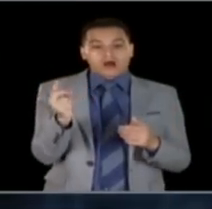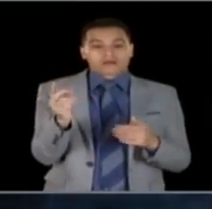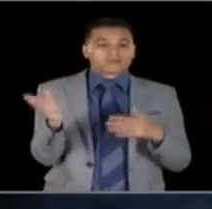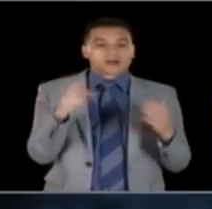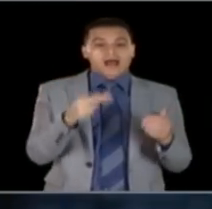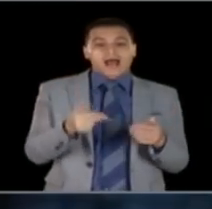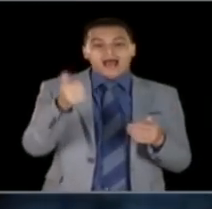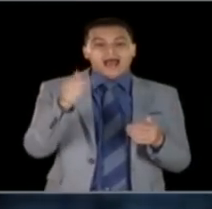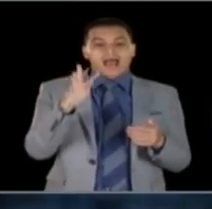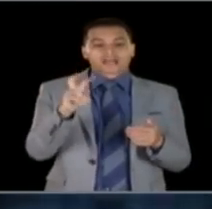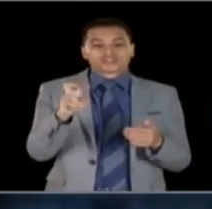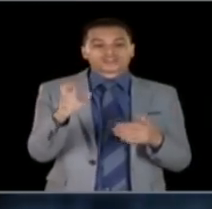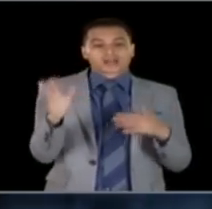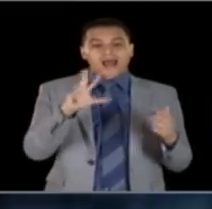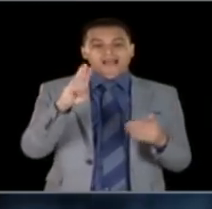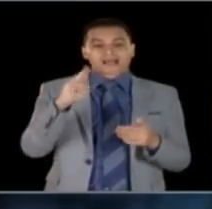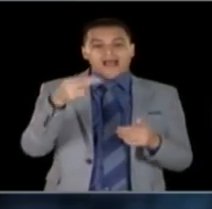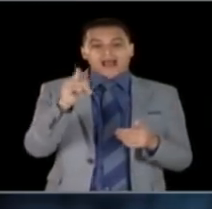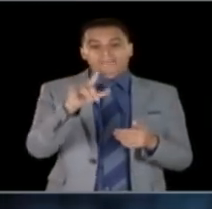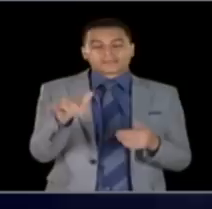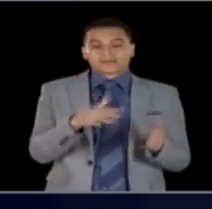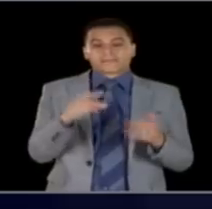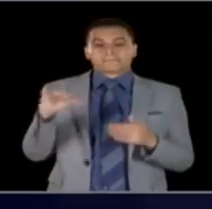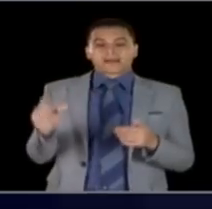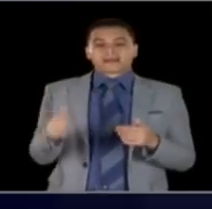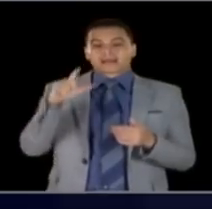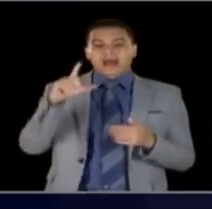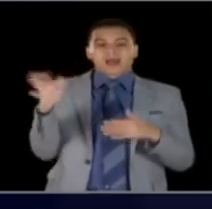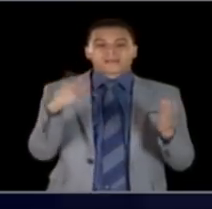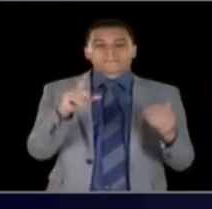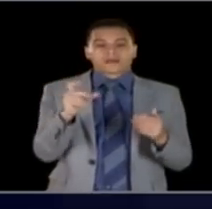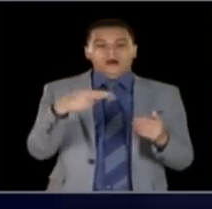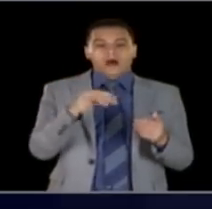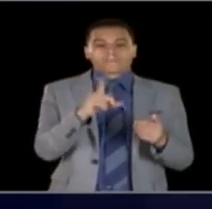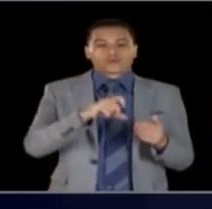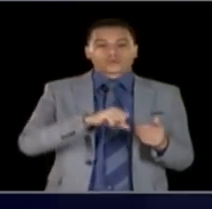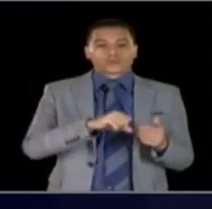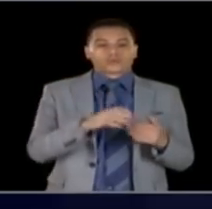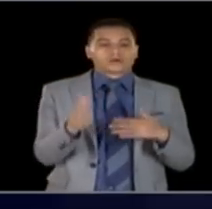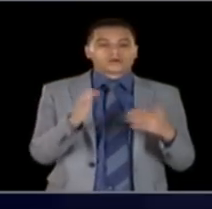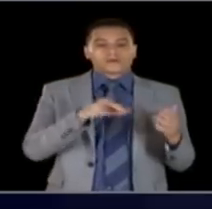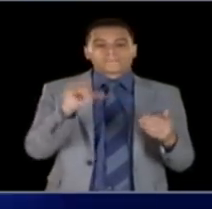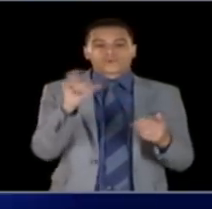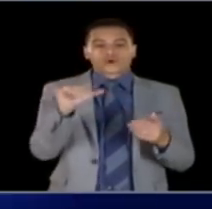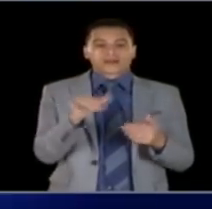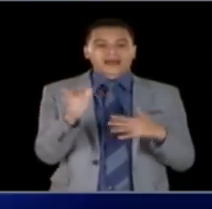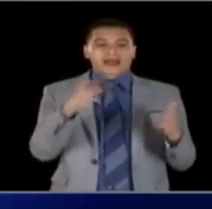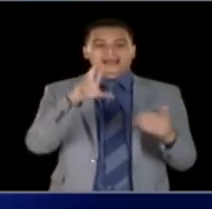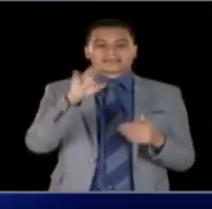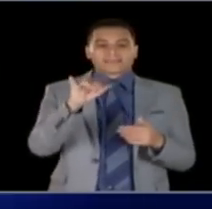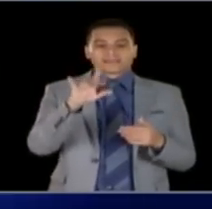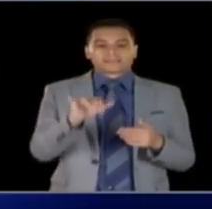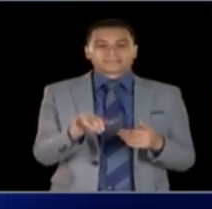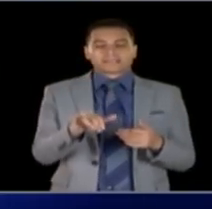ميسون صقر، عائشه الكعبي، منال بن عمرو، منى التميمي.